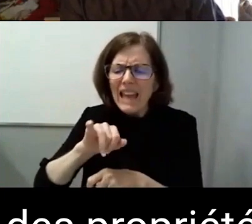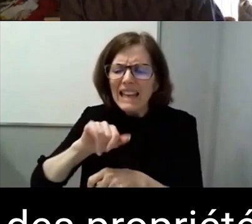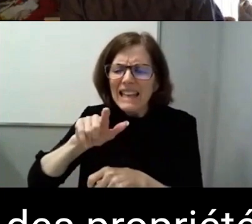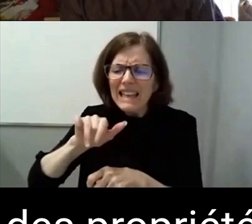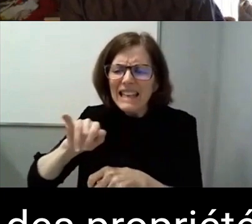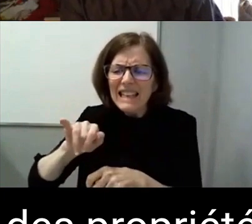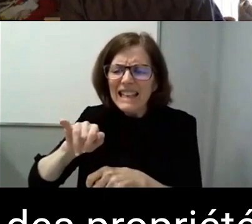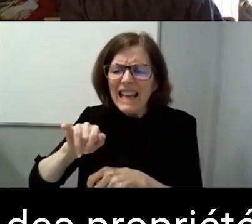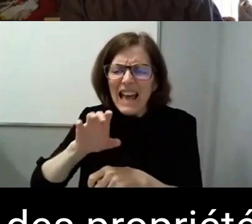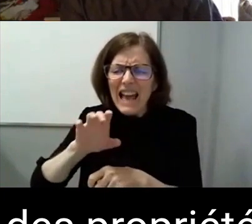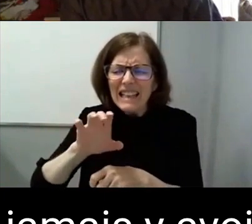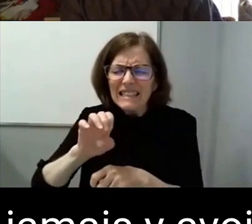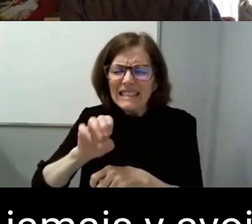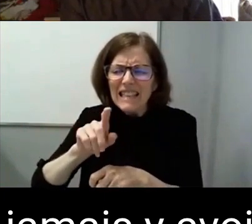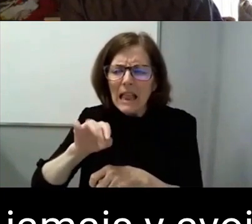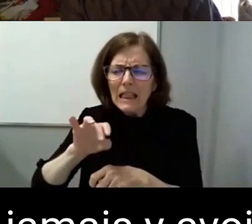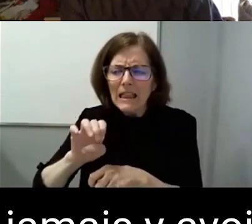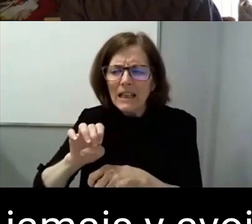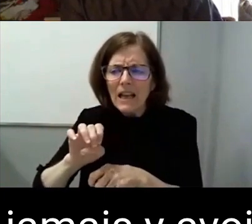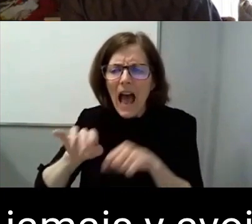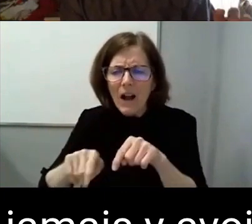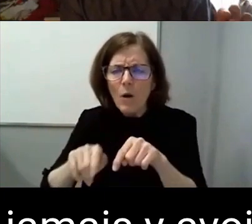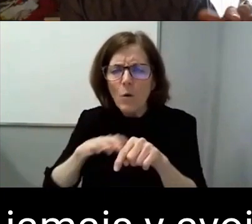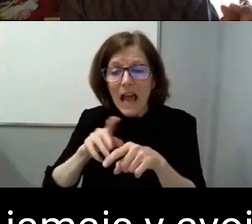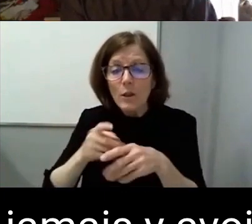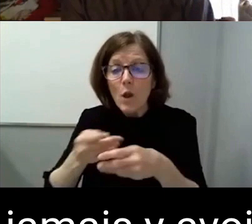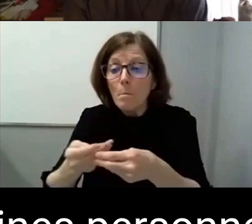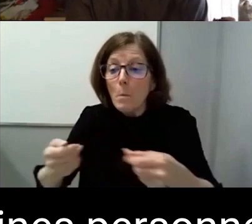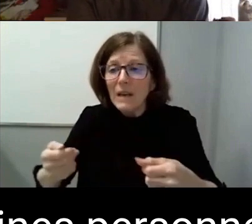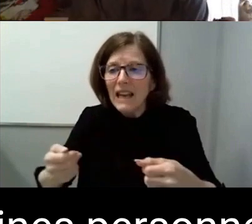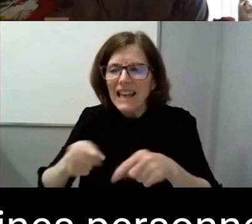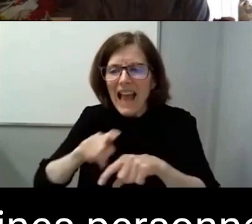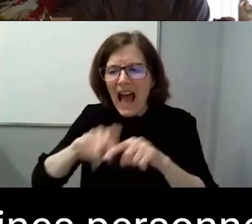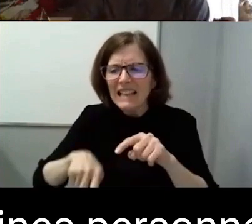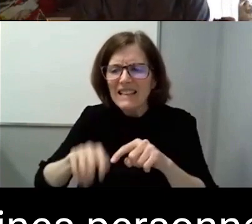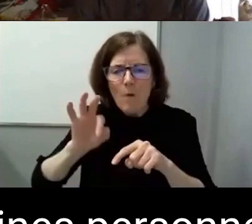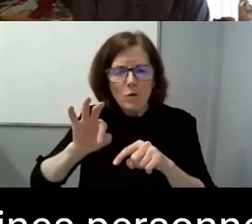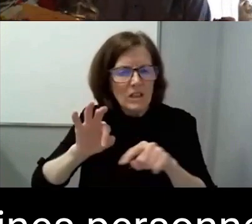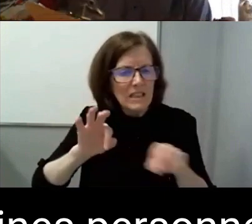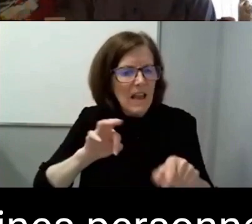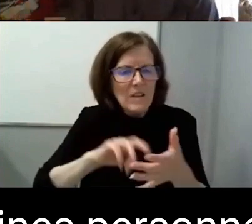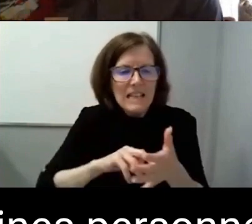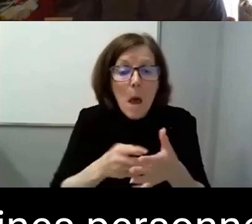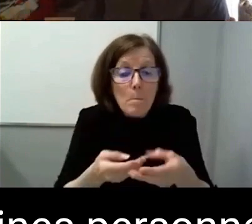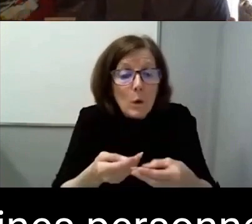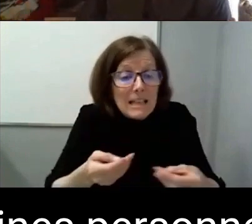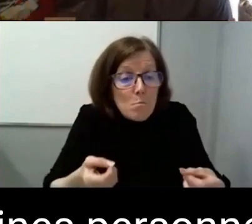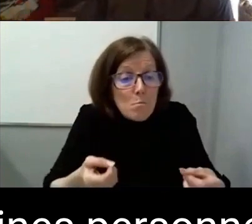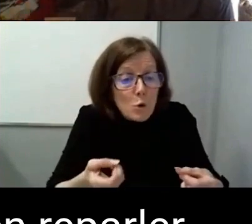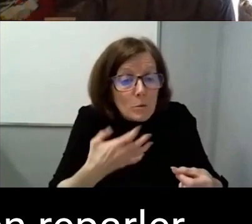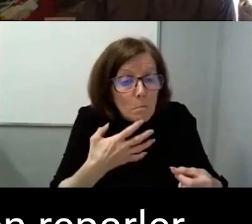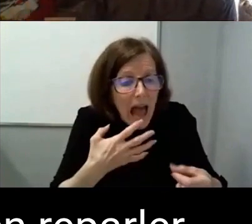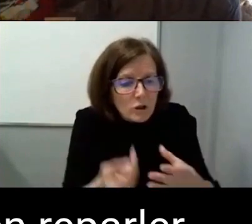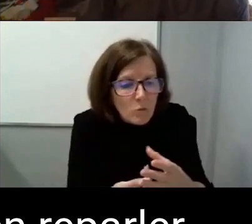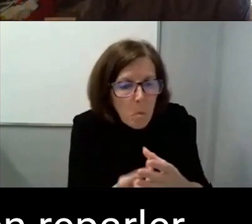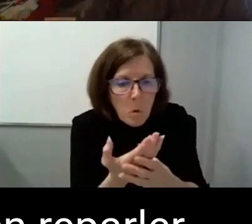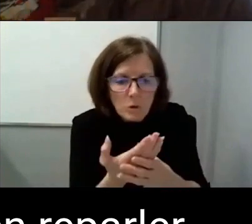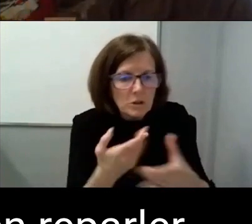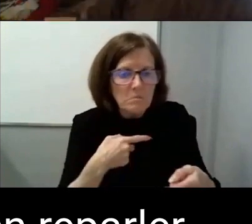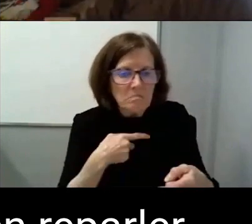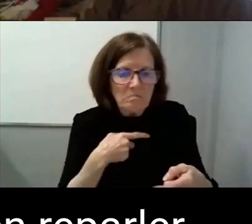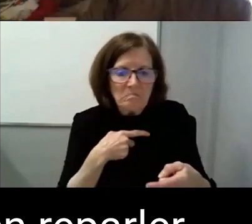parce qu'il y avait des propriétés antifongiques, faisant en sorte qu'il n'allait jamais avoir la petite mousse blanche qui peut rendre certaines personnes